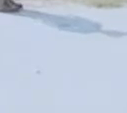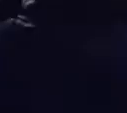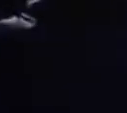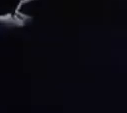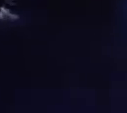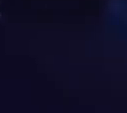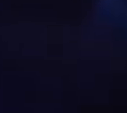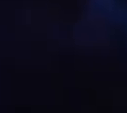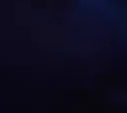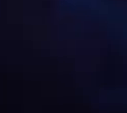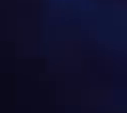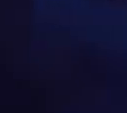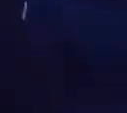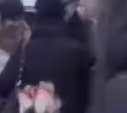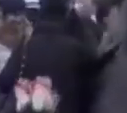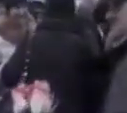Музика